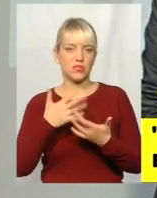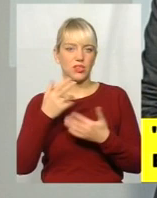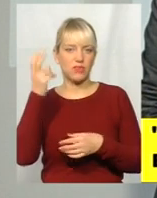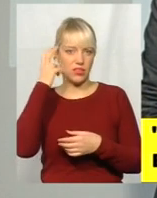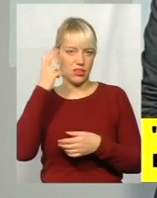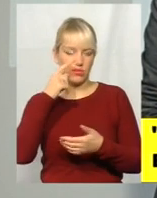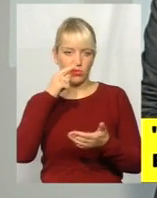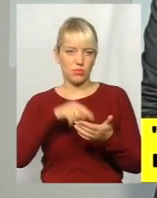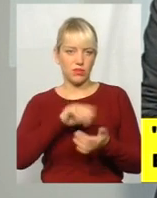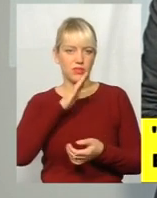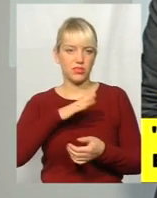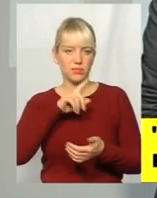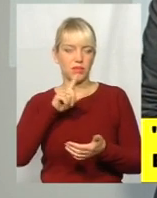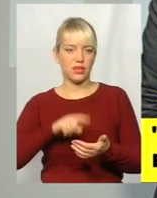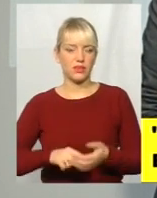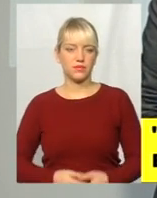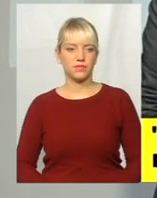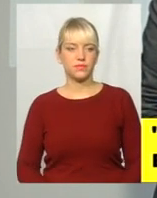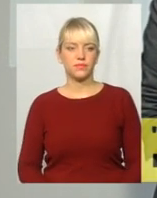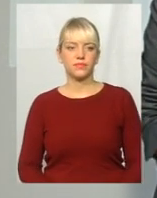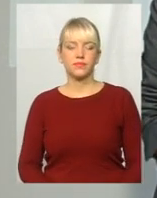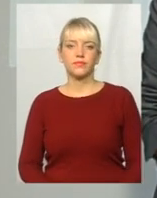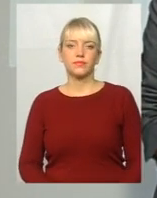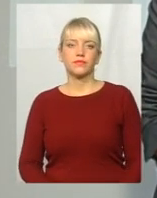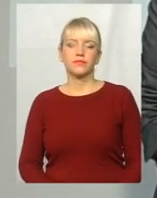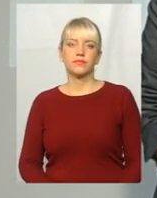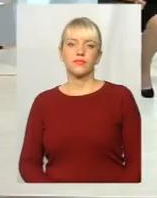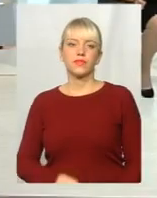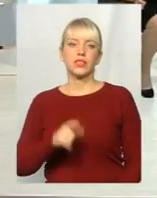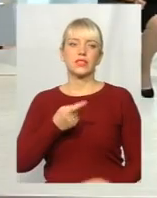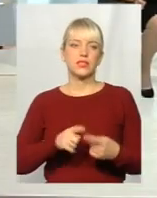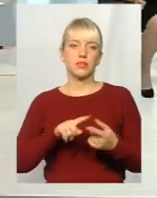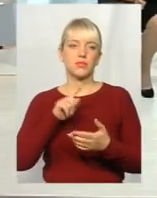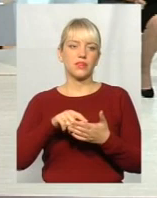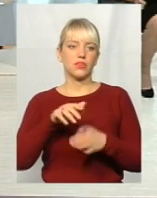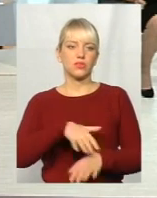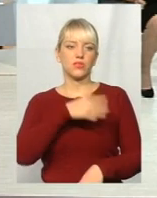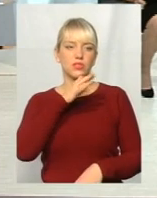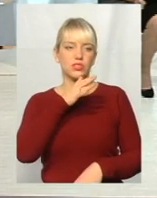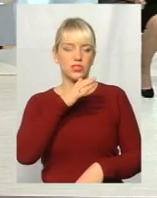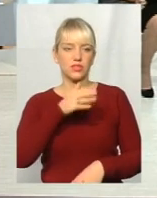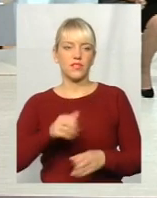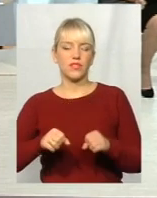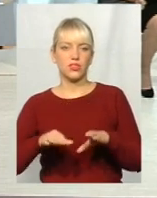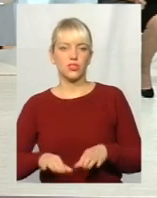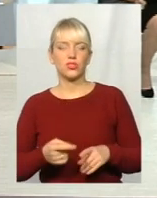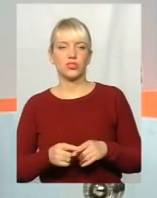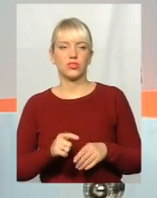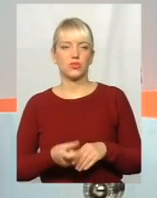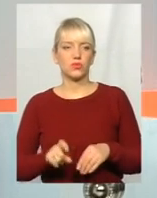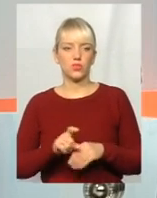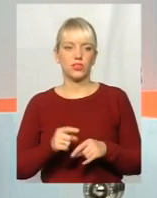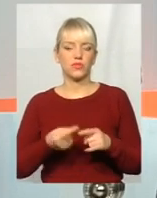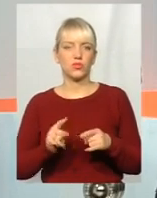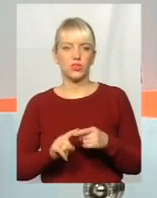питання. Ми почули. Саме питання, яке люди довгий час вирішують, як його можна вирішити швидко? Дуже